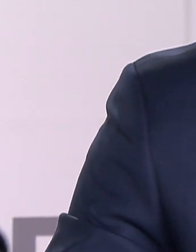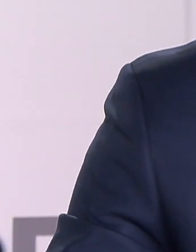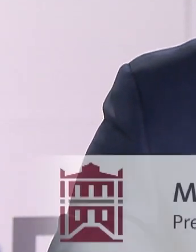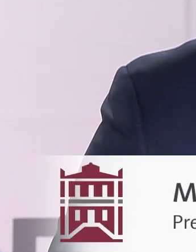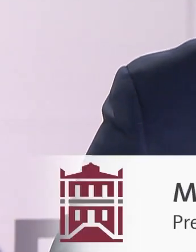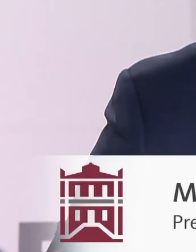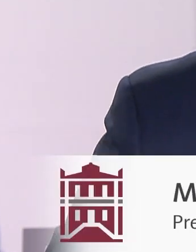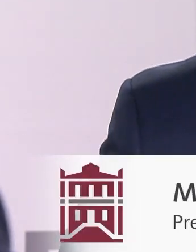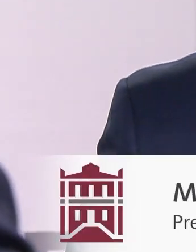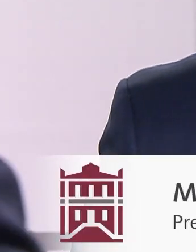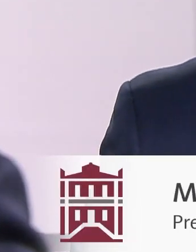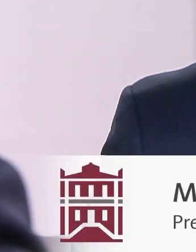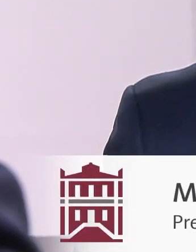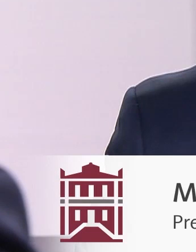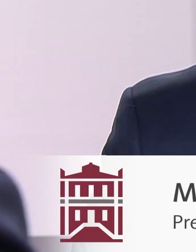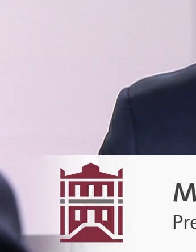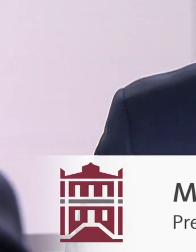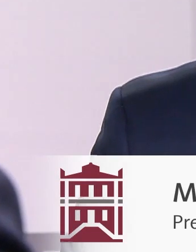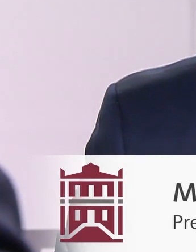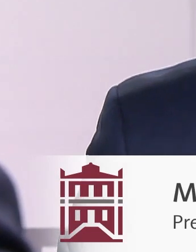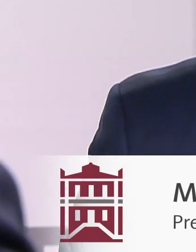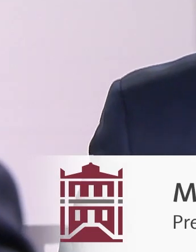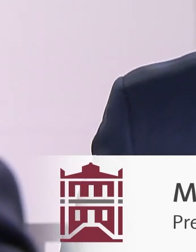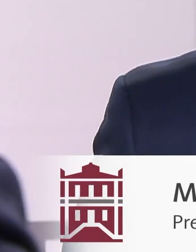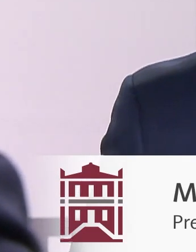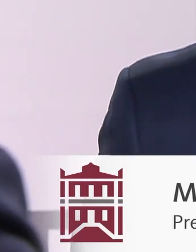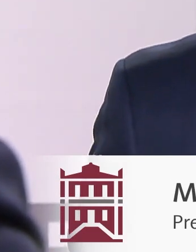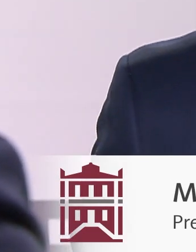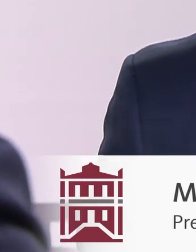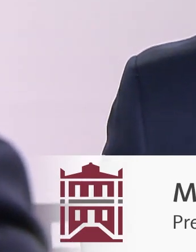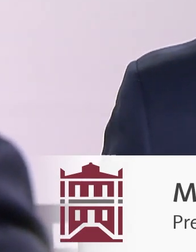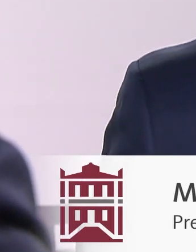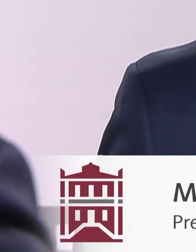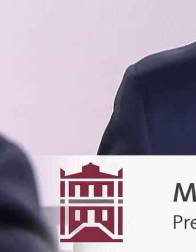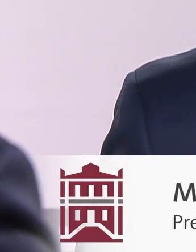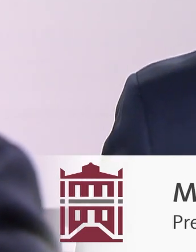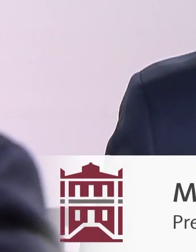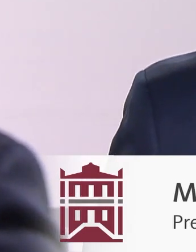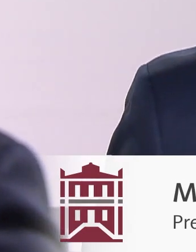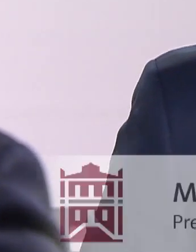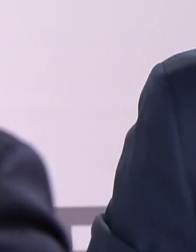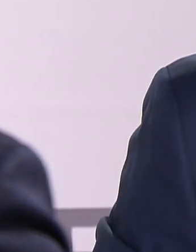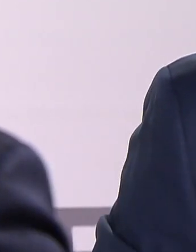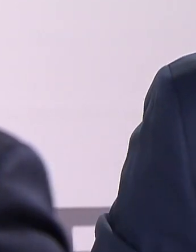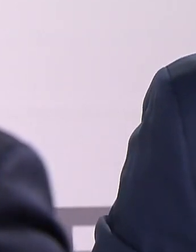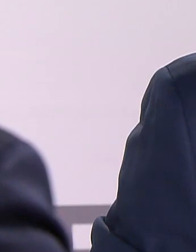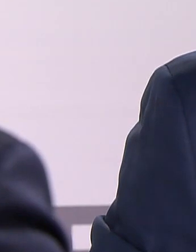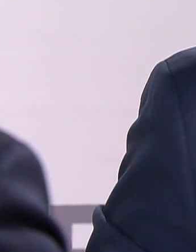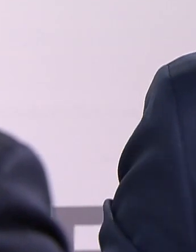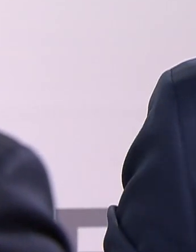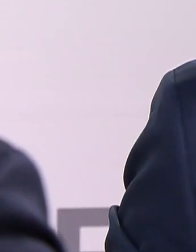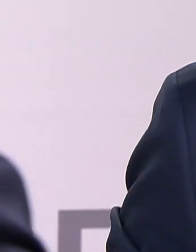wir wirklich vorhaben, bis 2050 oder so klimaneutral zu gehen, dann haben wir ganz realistisch gesehen zwei Auswege. Einmal wäre